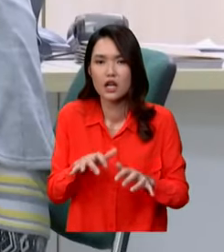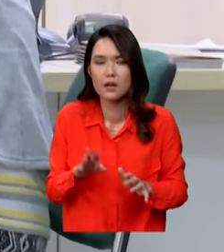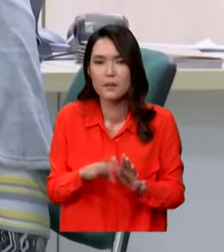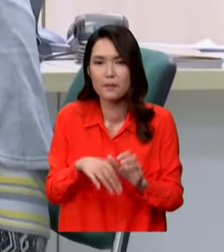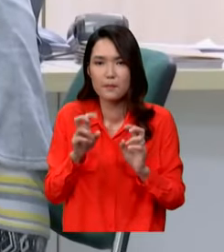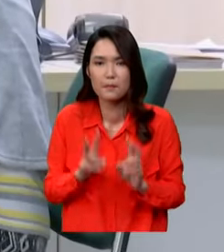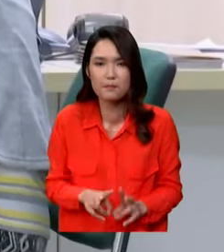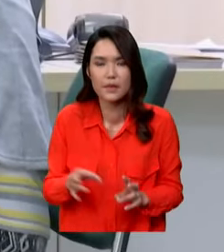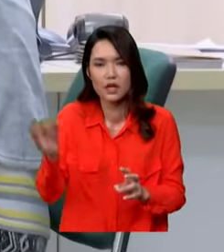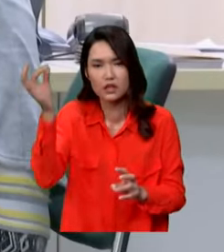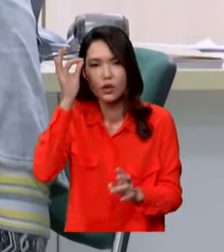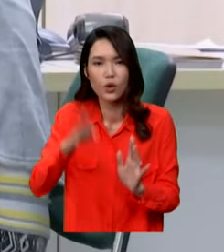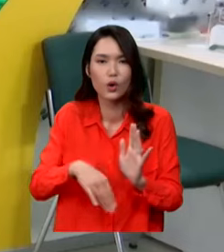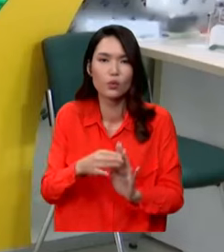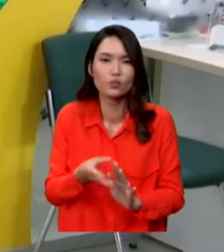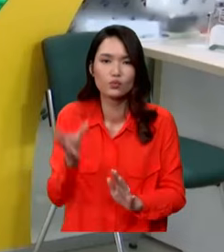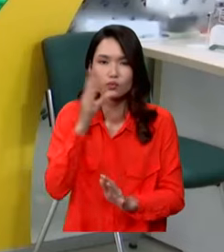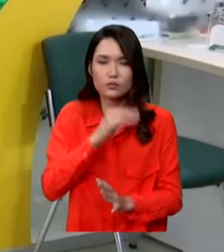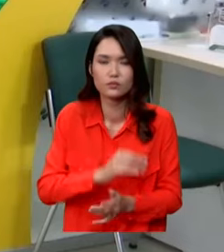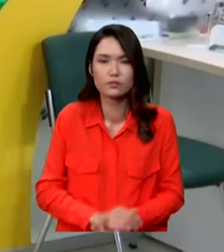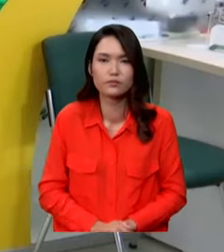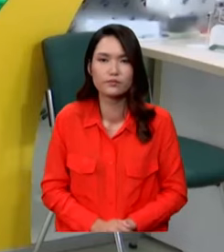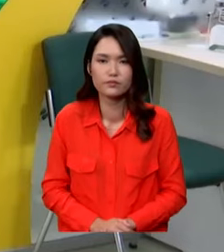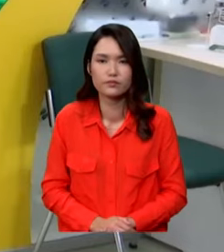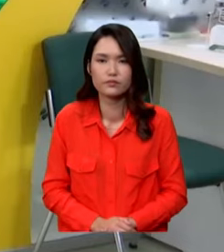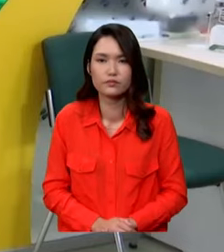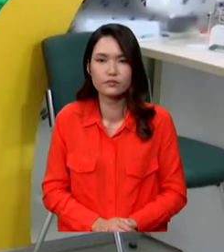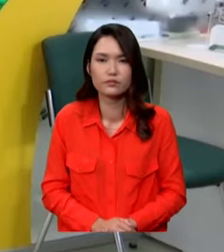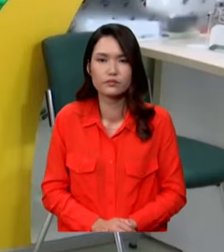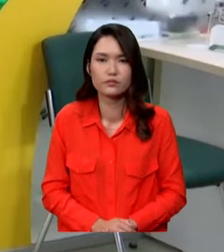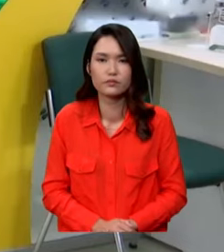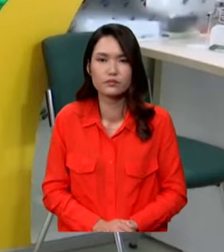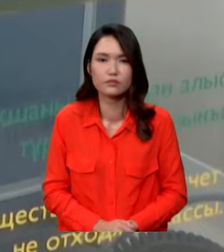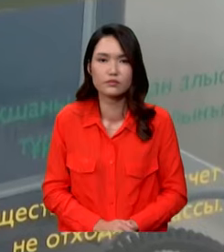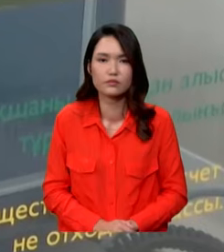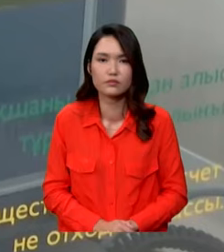старинке – самый лучший метод. Зарина Ахмеджанова, Михаил Казначеев, Атамекен Бизнес.